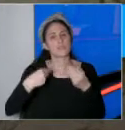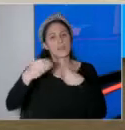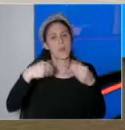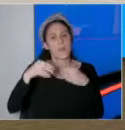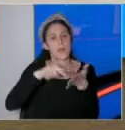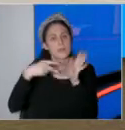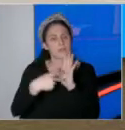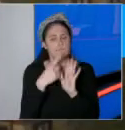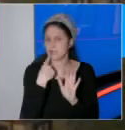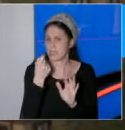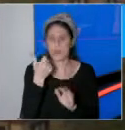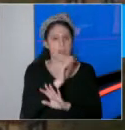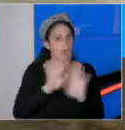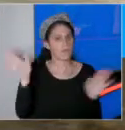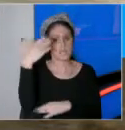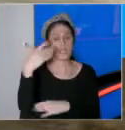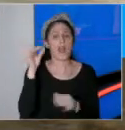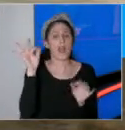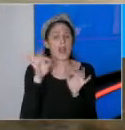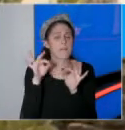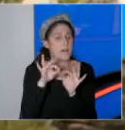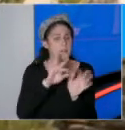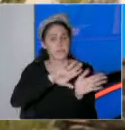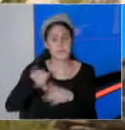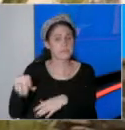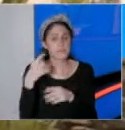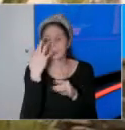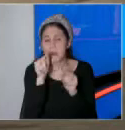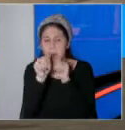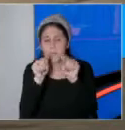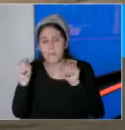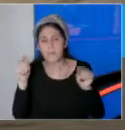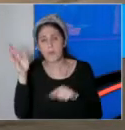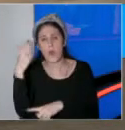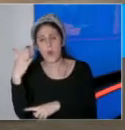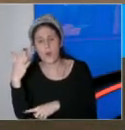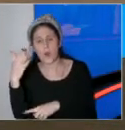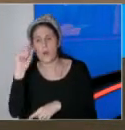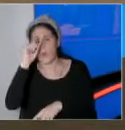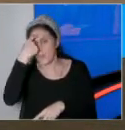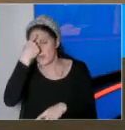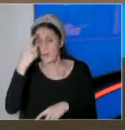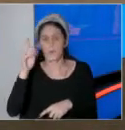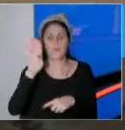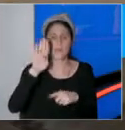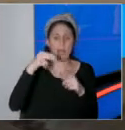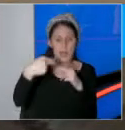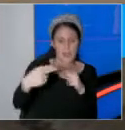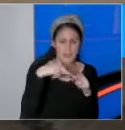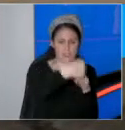למעט בתחילת הדרך הם עשו את זה עם מספר קטן מאוד של מדינות כמו הודו, בנגלדש, שזה השכנות המיידיות